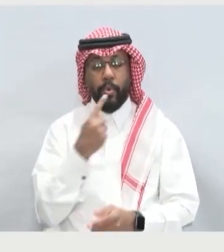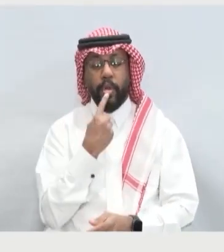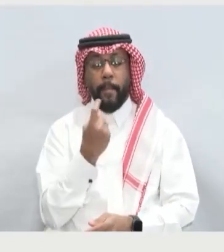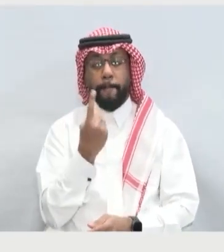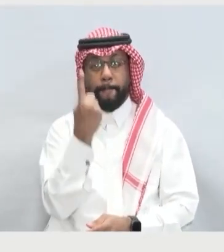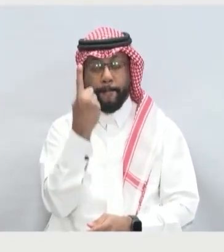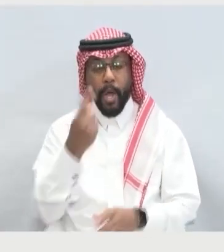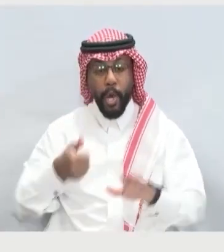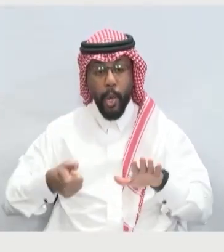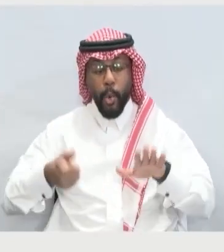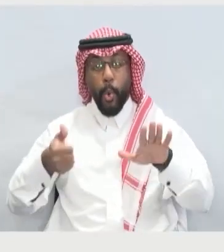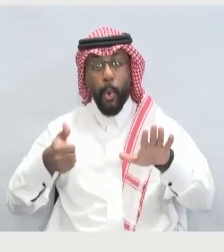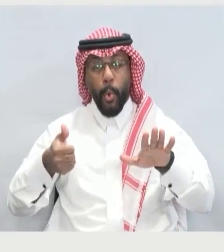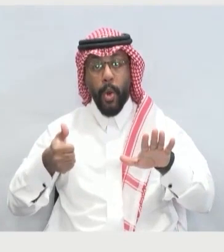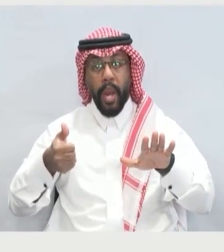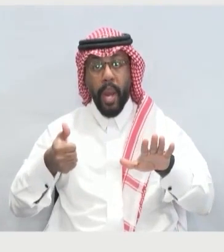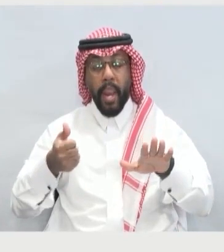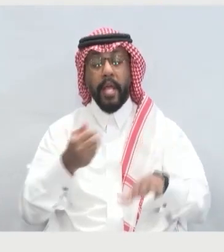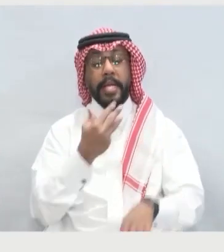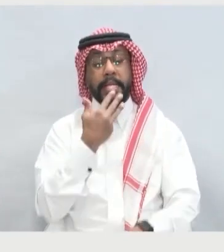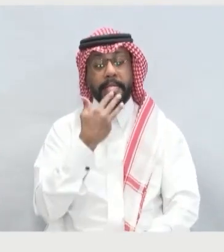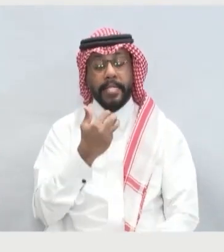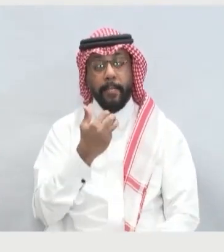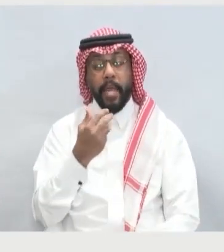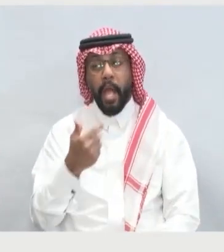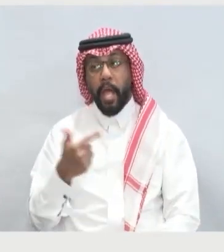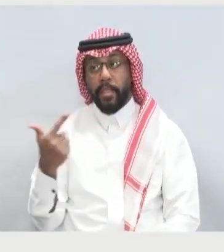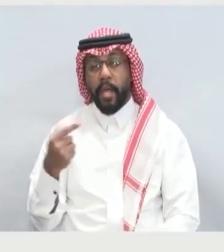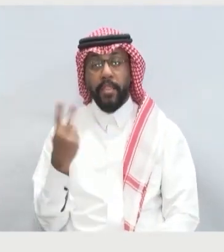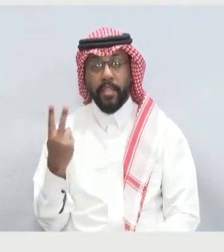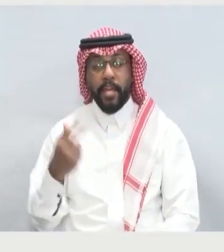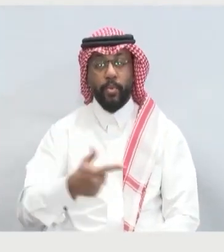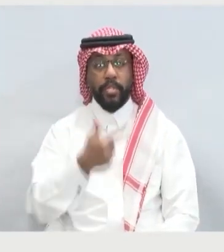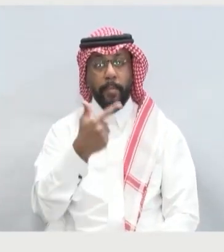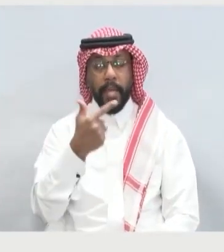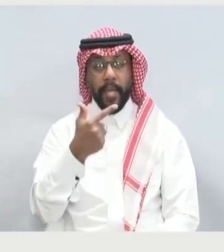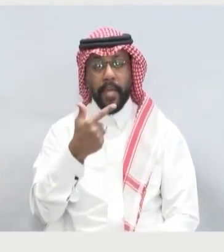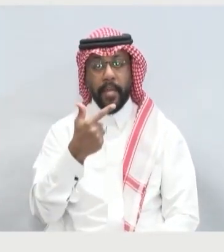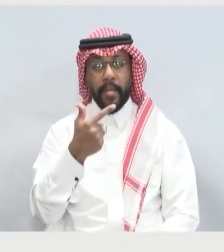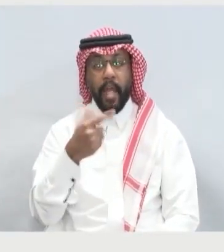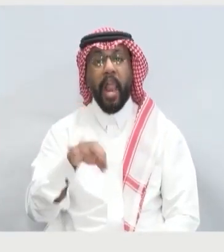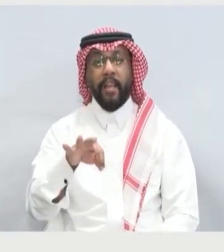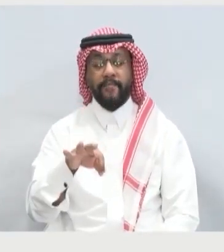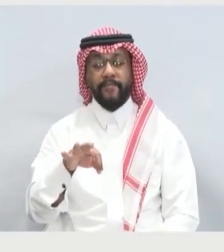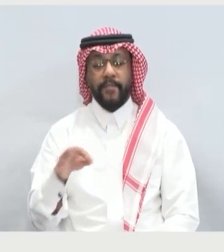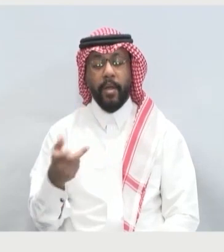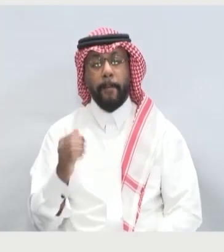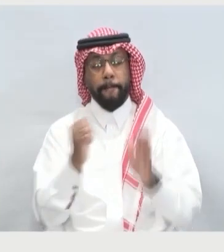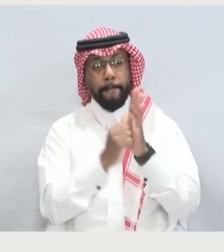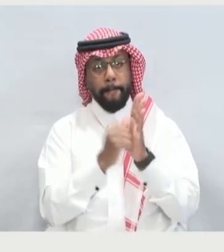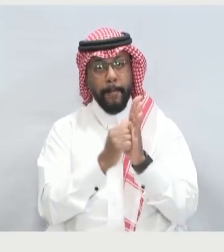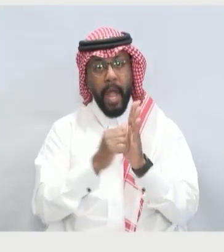و972 ال ريال في المباني والمعدات المباني والمعدات تعتبر من اصول ماذا الاصول